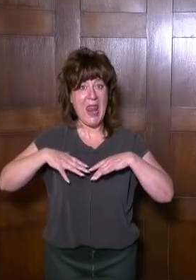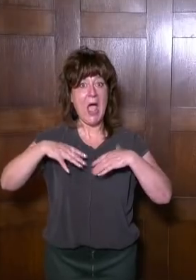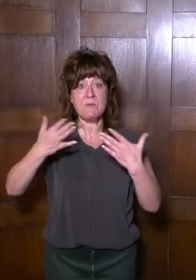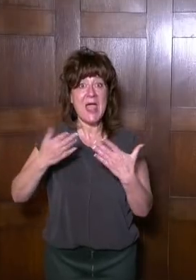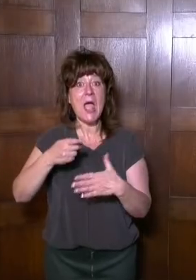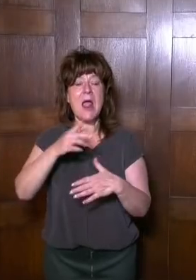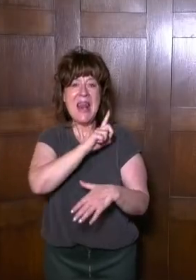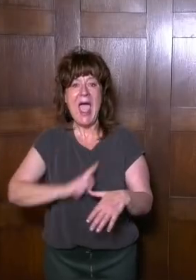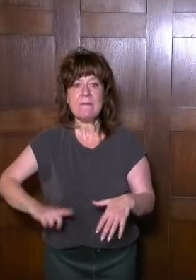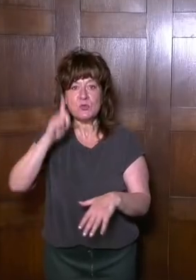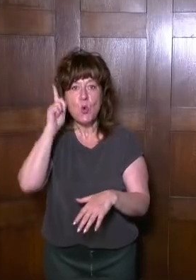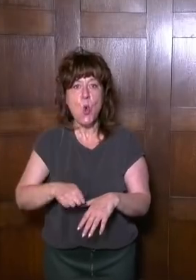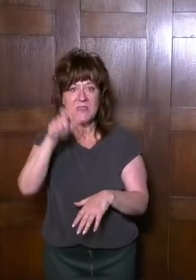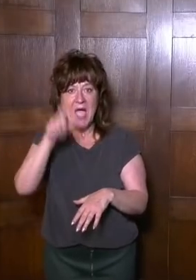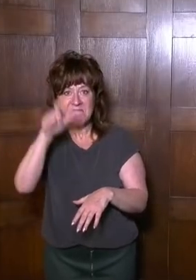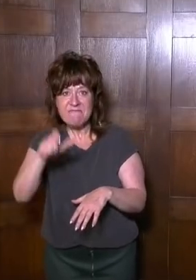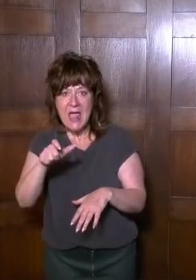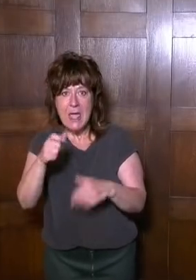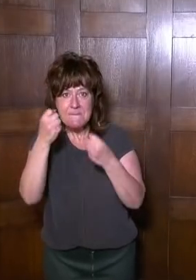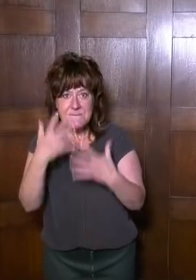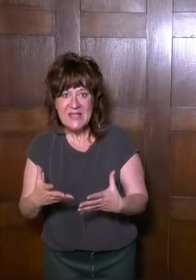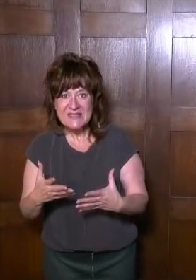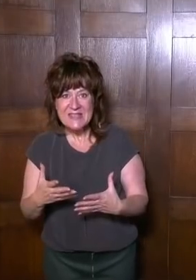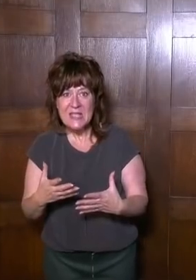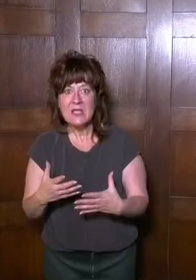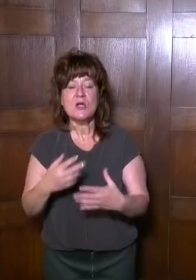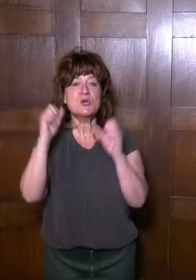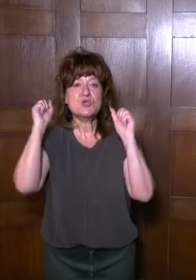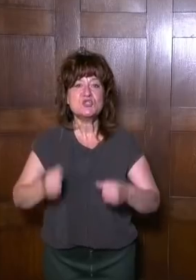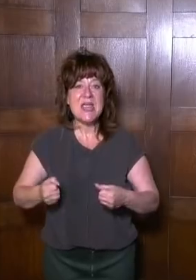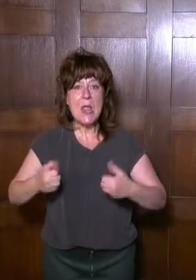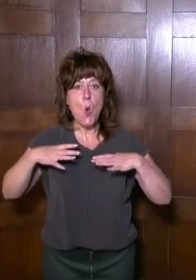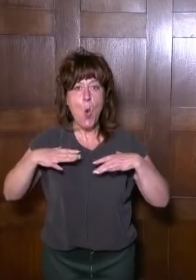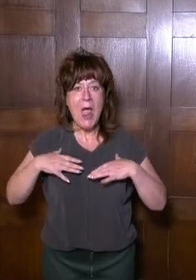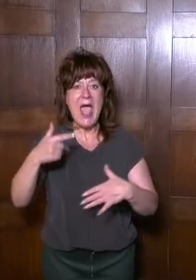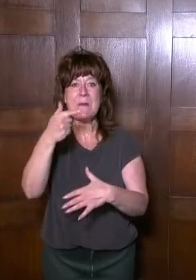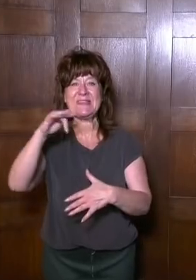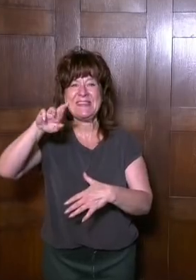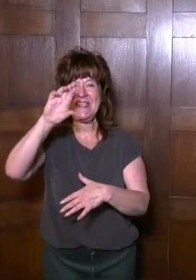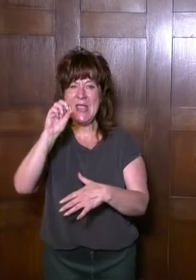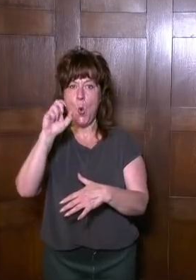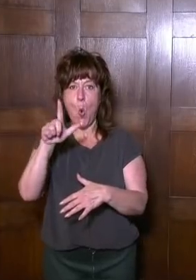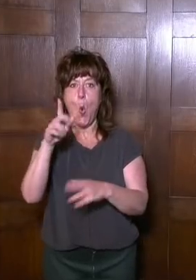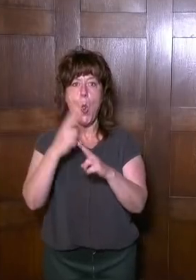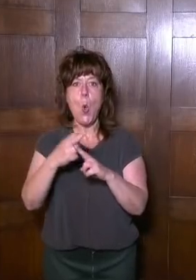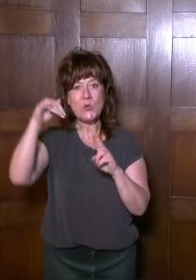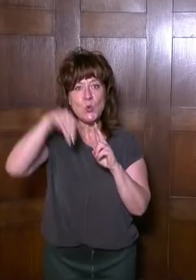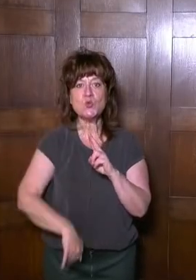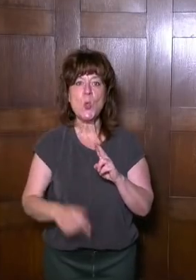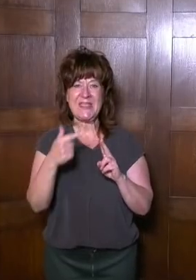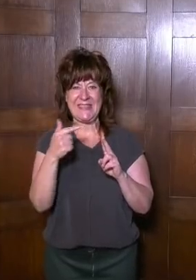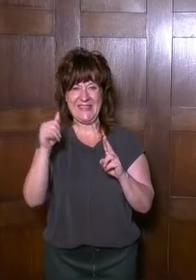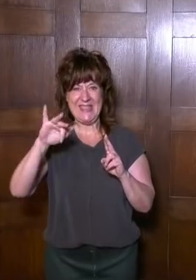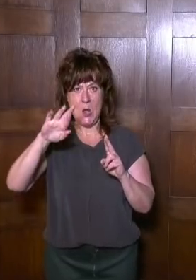aus Leipzig waren ausnahmslos im Skiurlaub in Tirol und in Südtirol. Und wir hätten das mit den Beschränkungen nicht geschafft.